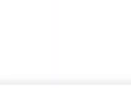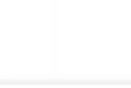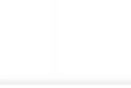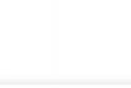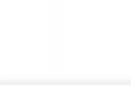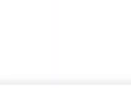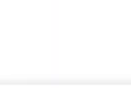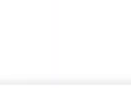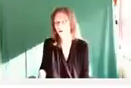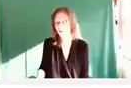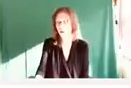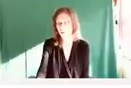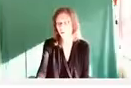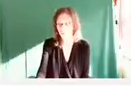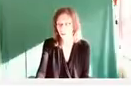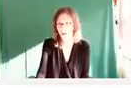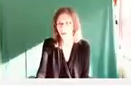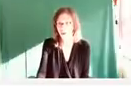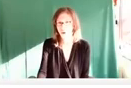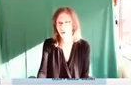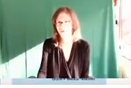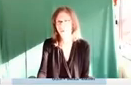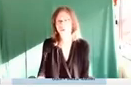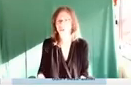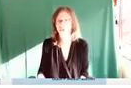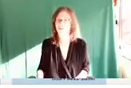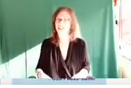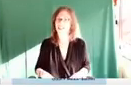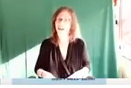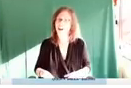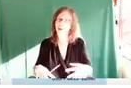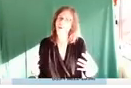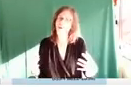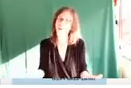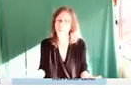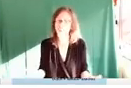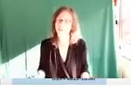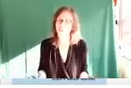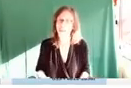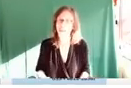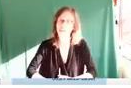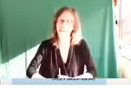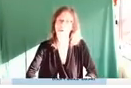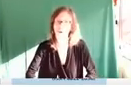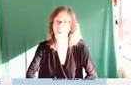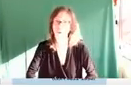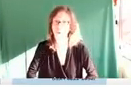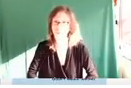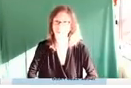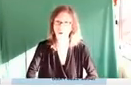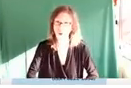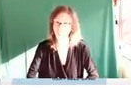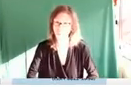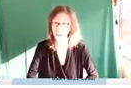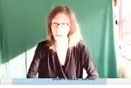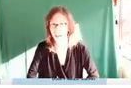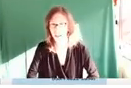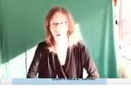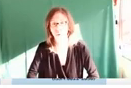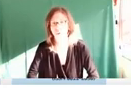Je visais même un atelier de 3 heures. Que dans le fond, j'ai divisé en 2 petites présentations